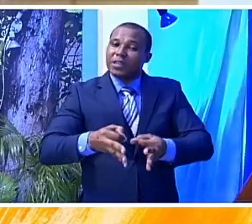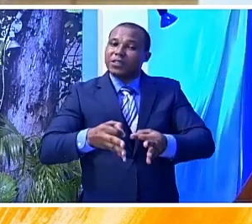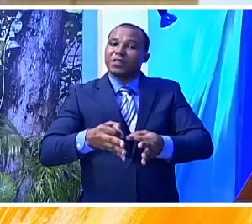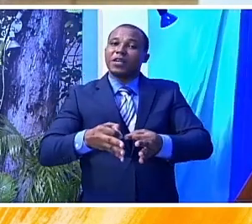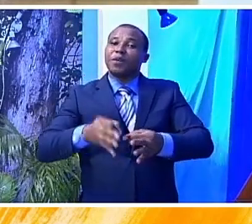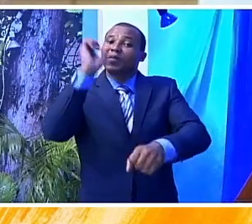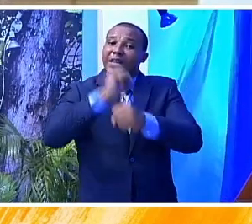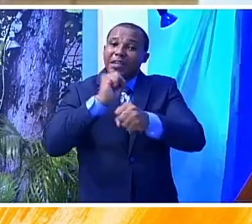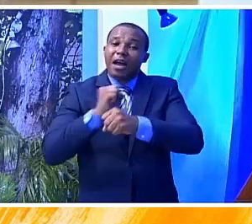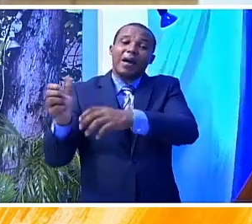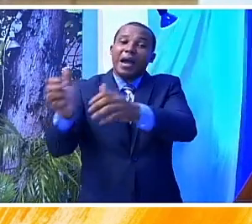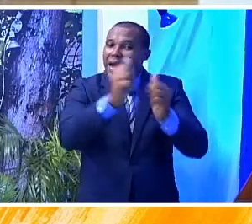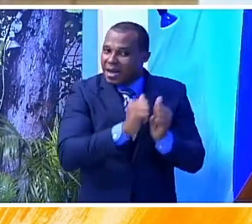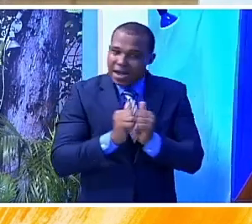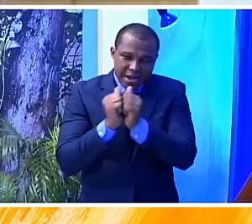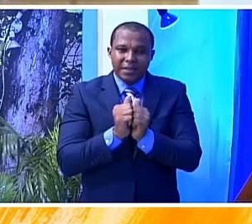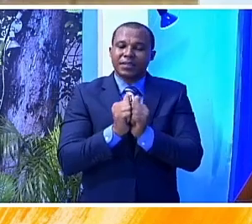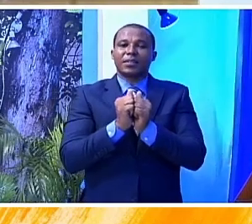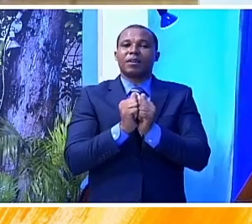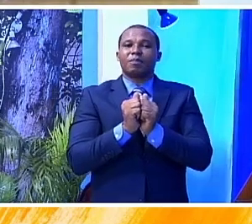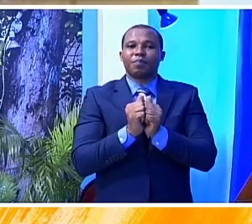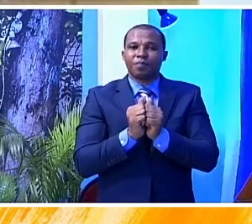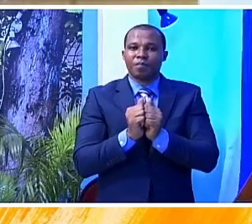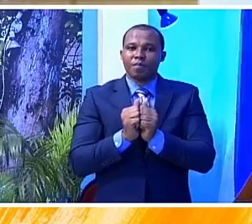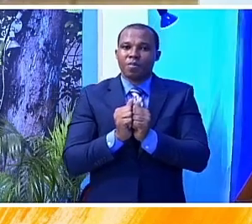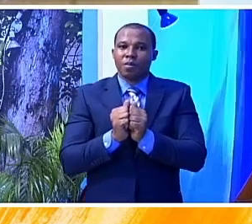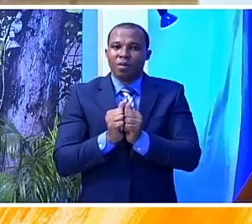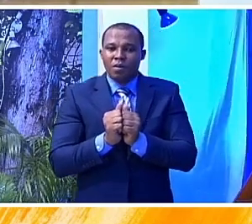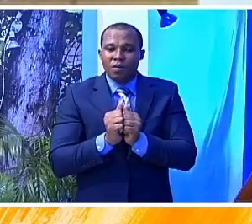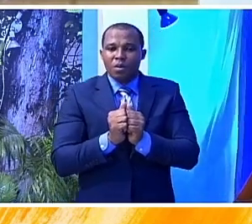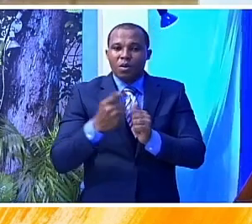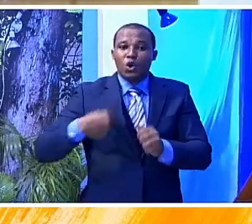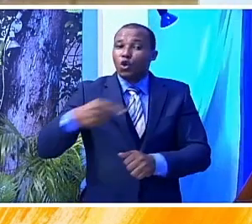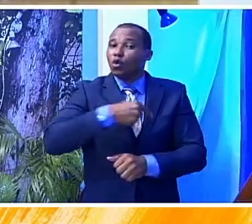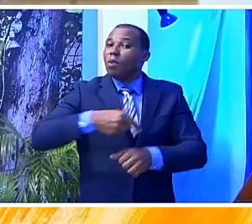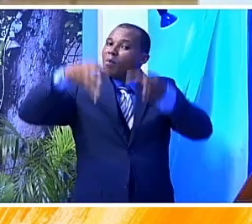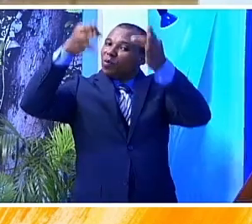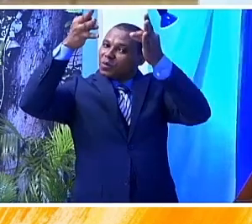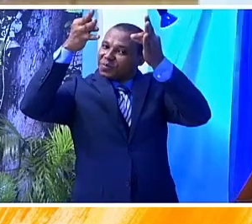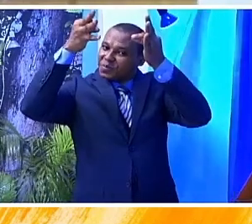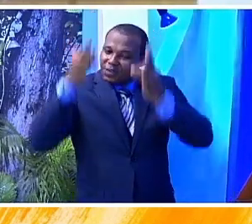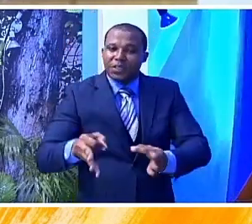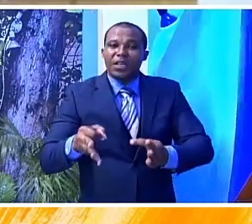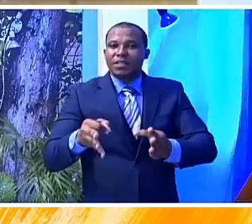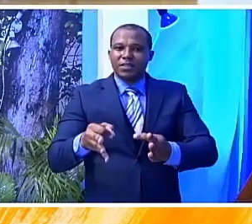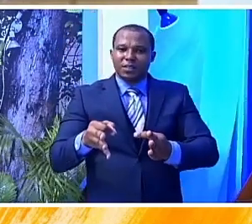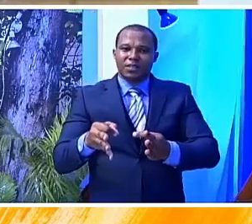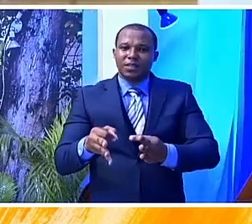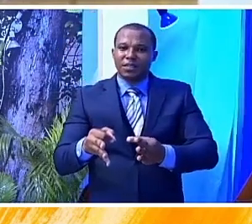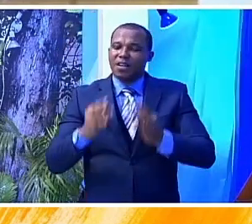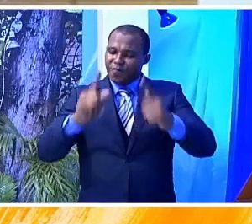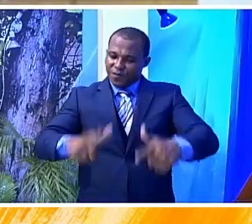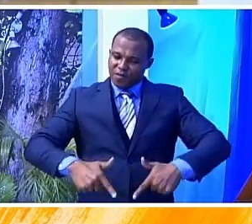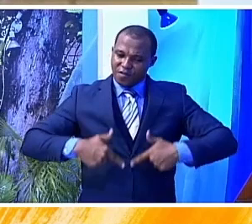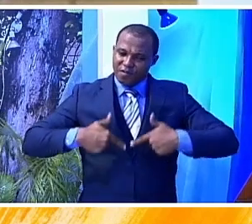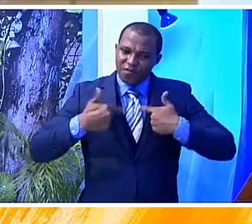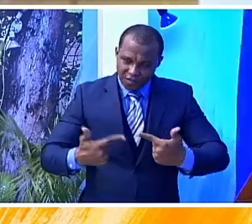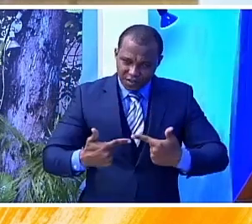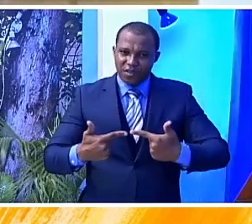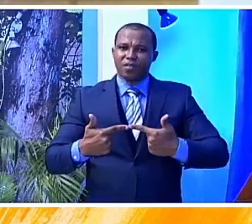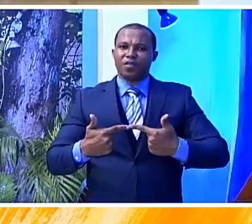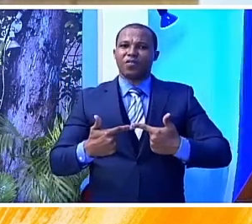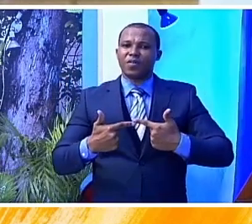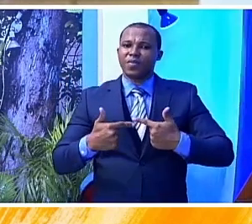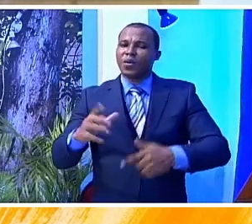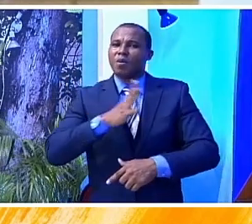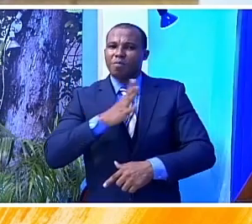Nous décidons de ne pas prendre faux mamites encore dans les dirigeants. Mais nous décidons de ne pas prendre chien manger chien encore dans les dirigeants. Mais